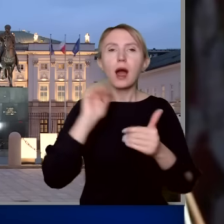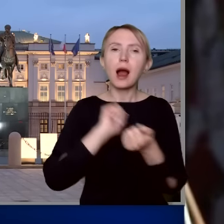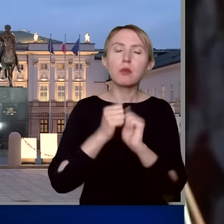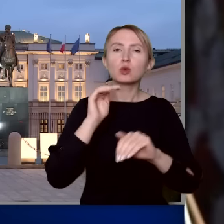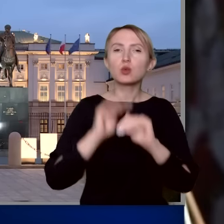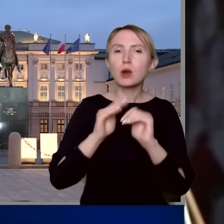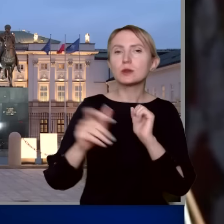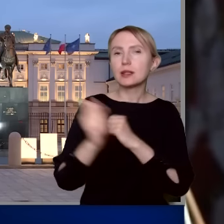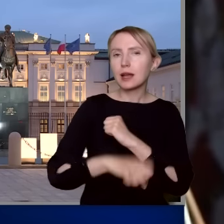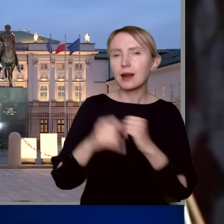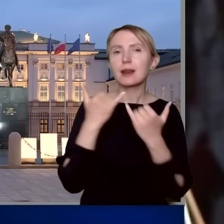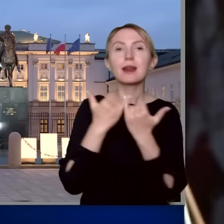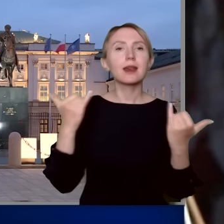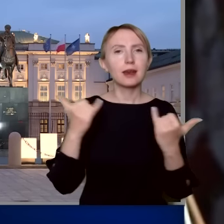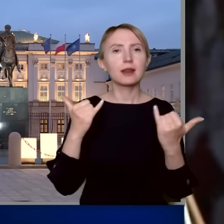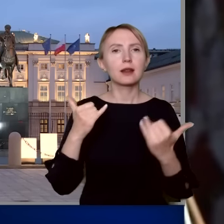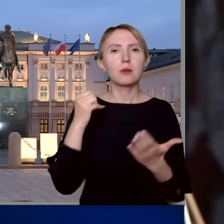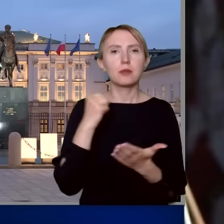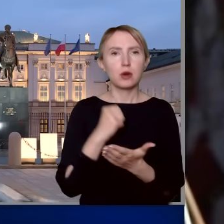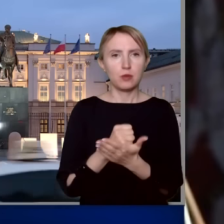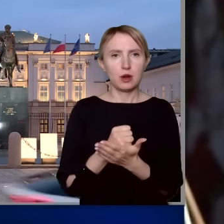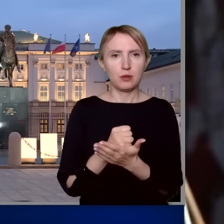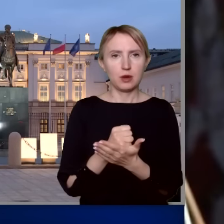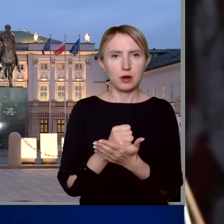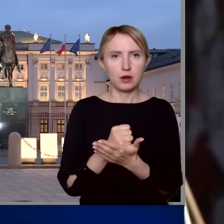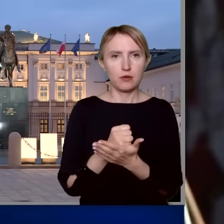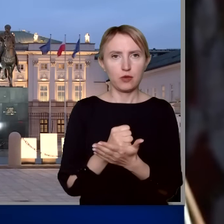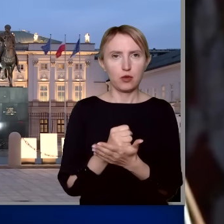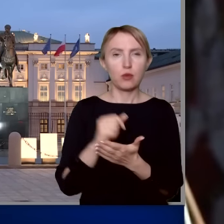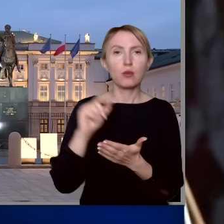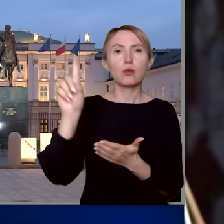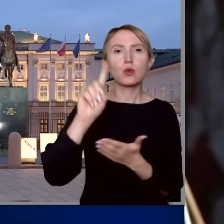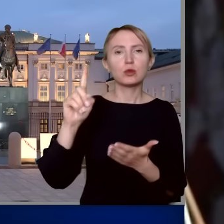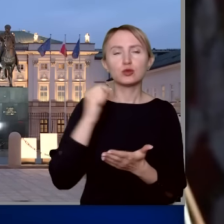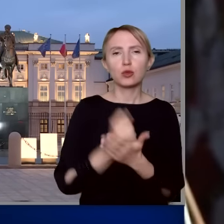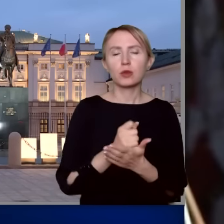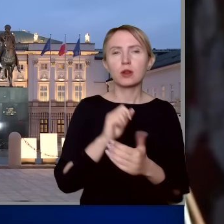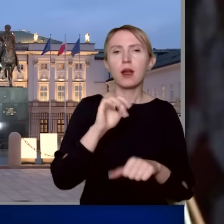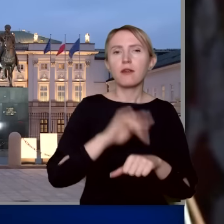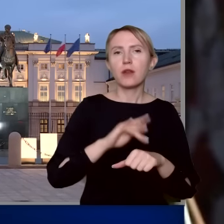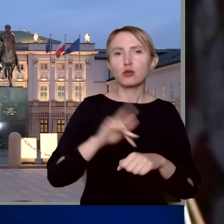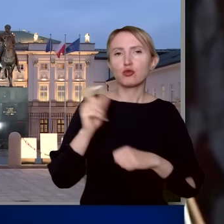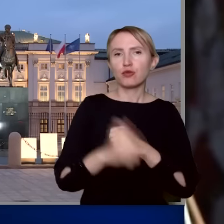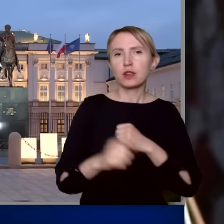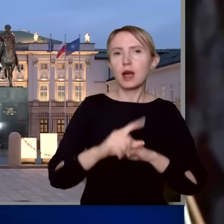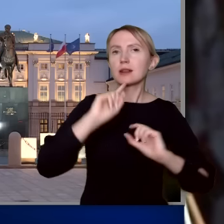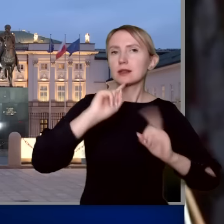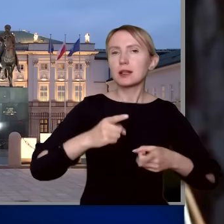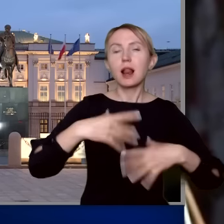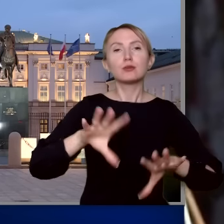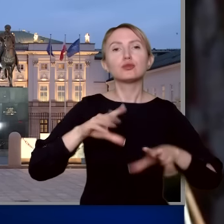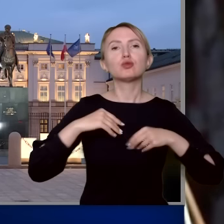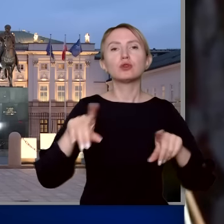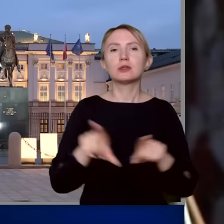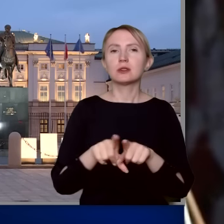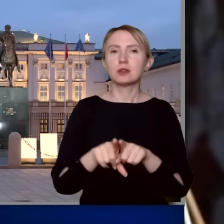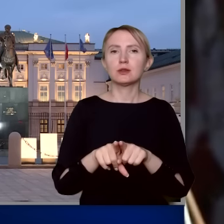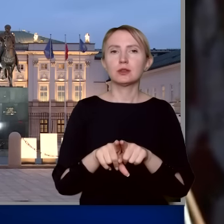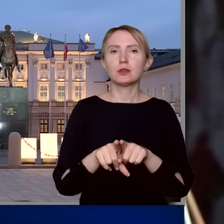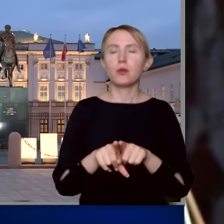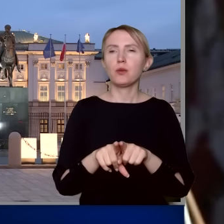kary i innych prawo publiczno-prawnych karnych skutków skazania. Przyjmuje się również, że nie